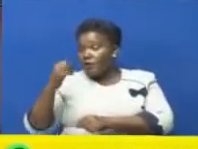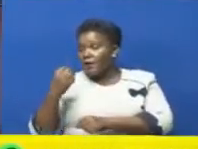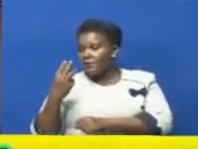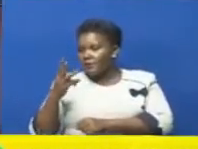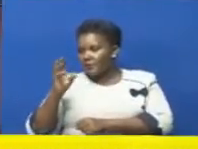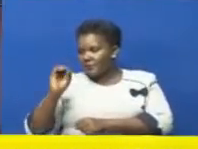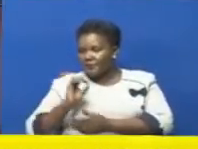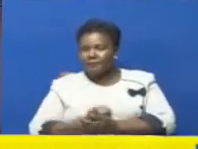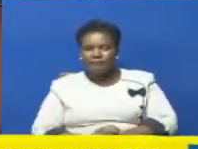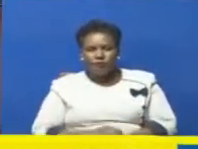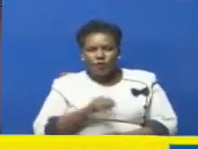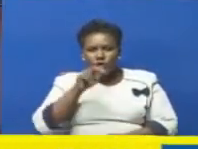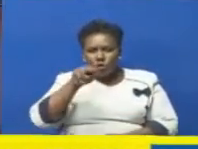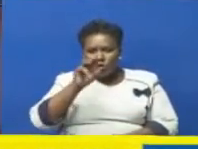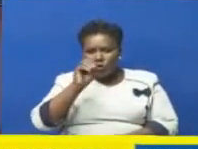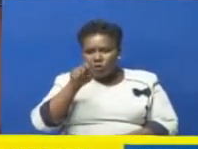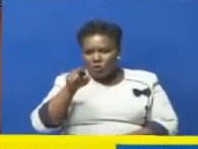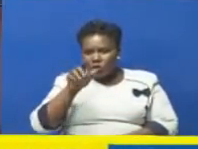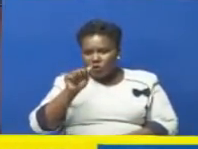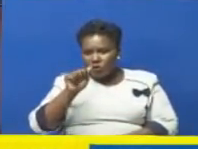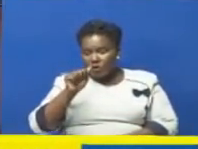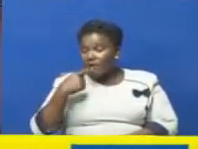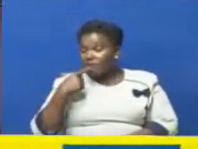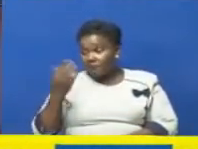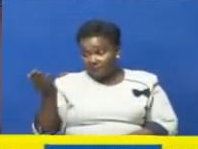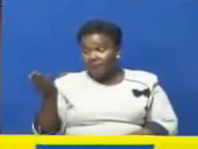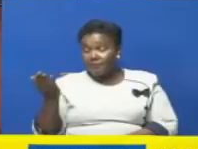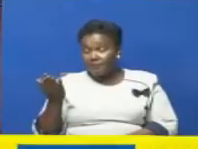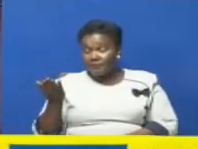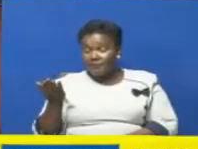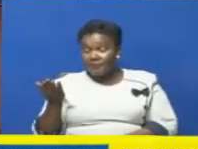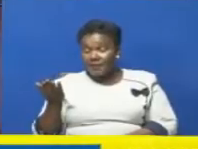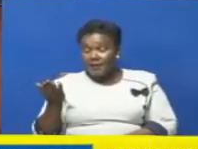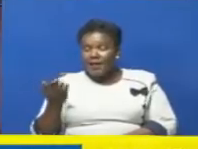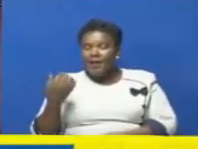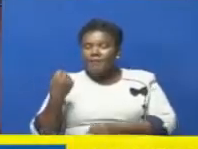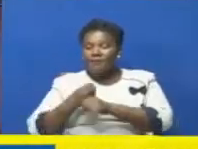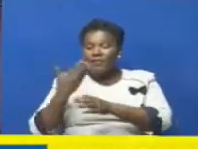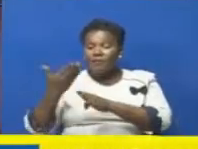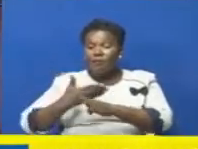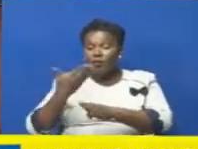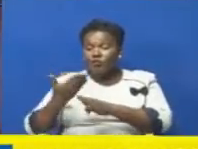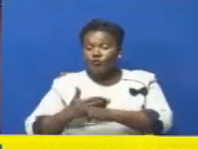Nonga amesema amefanya mazoezi ya kutosha, hivyo ana uhakika wa kumchapa mpinzani wake,